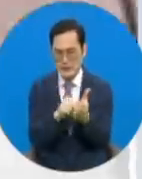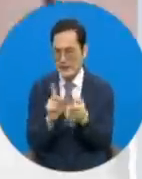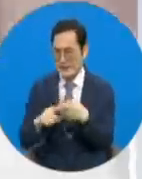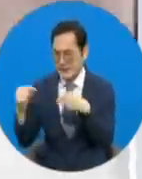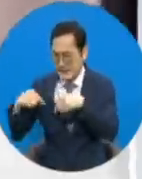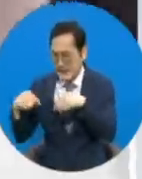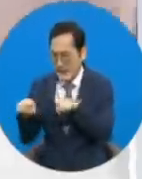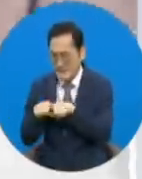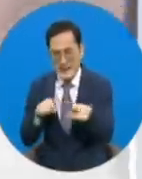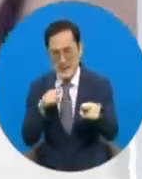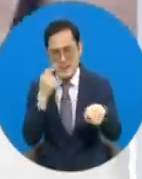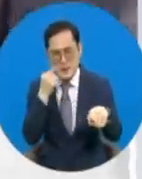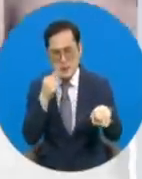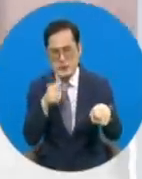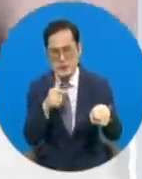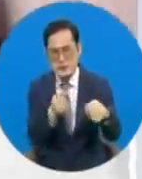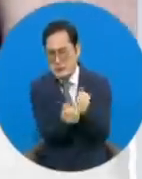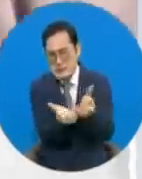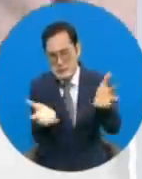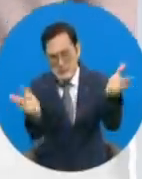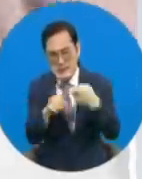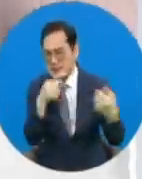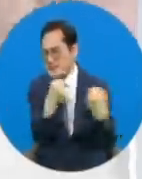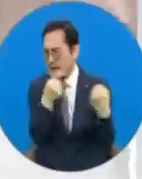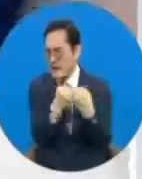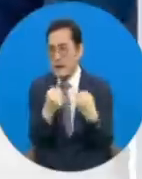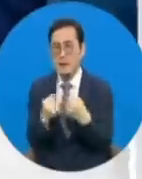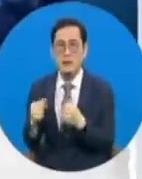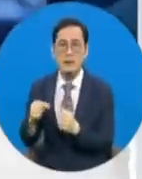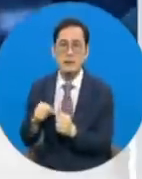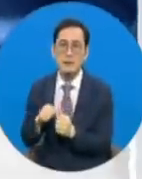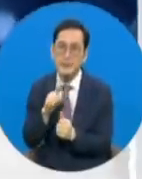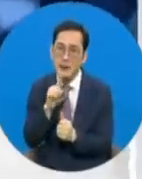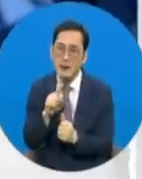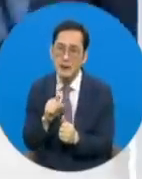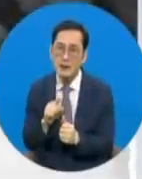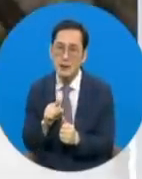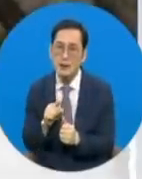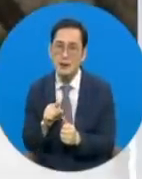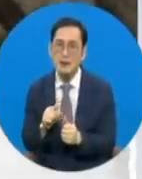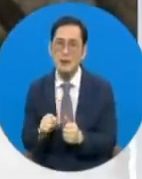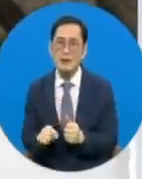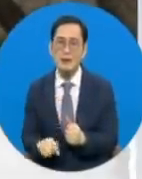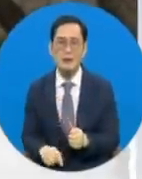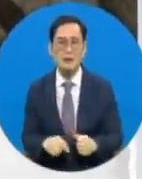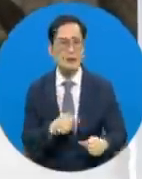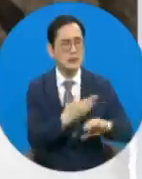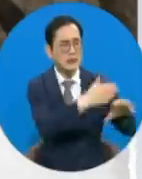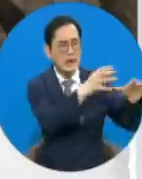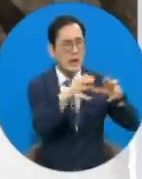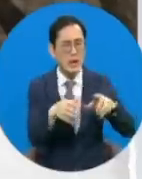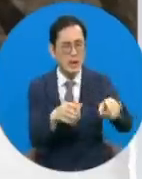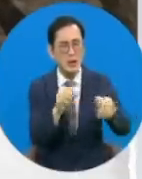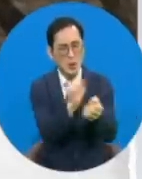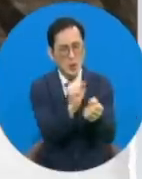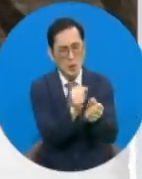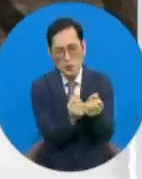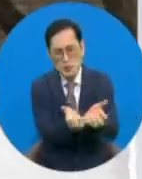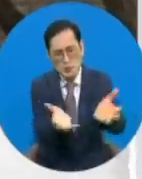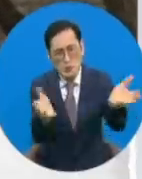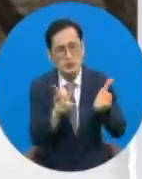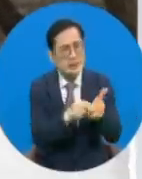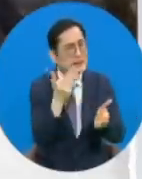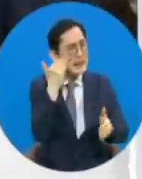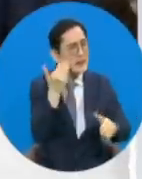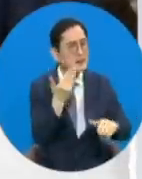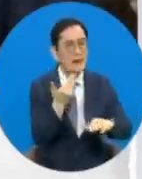함께 대응하자 이런 얘기를 합니다. 근데 우리 대한민국 국민들이 보기에는요, 과학적인 문제와 국제사회가 후쿠시마 오염수 문제는 함께 공동 대응해야 되는